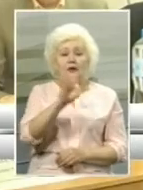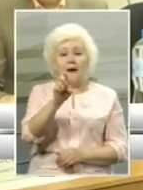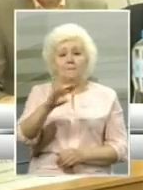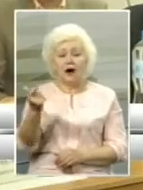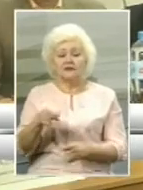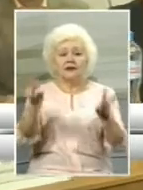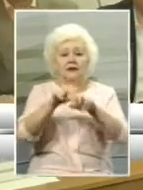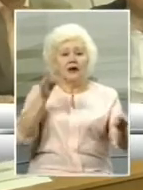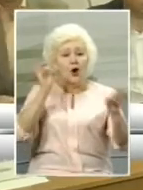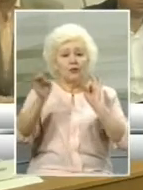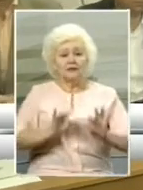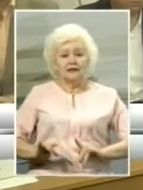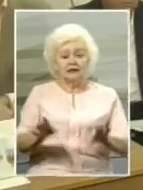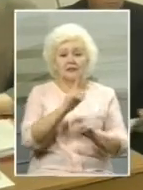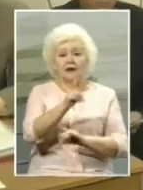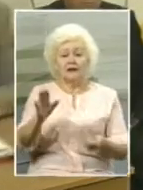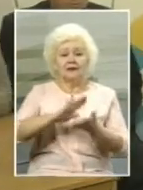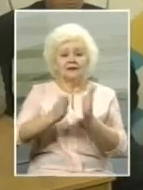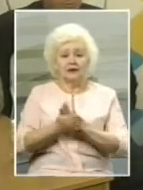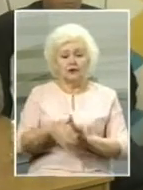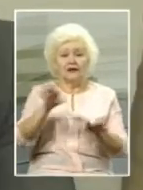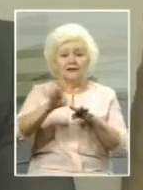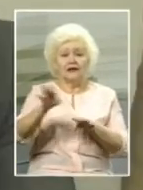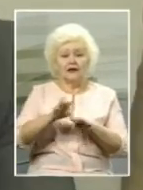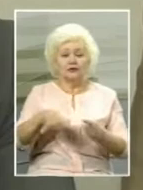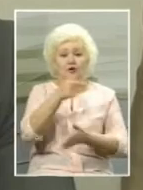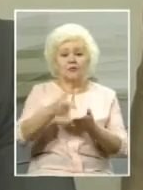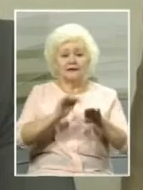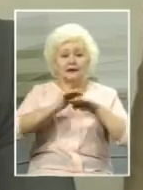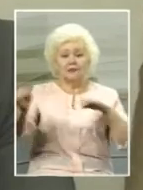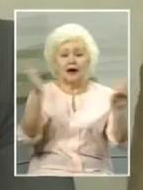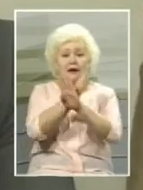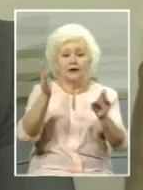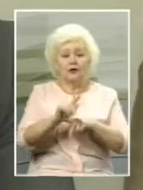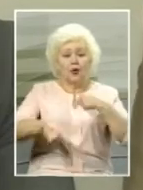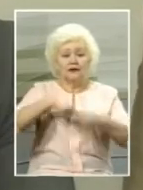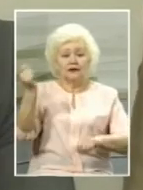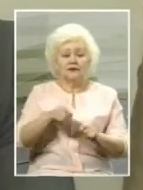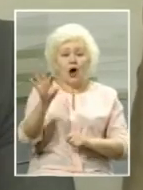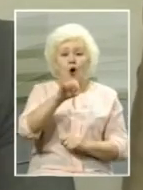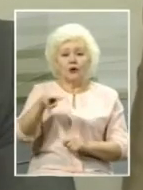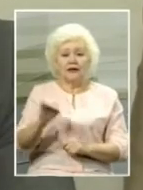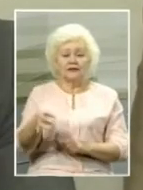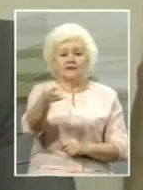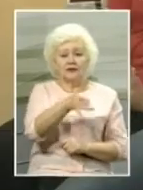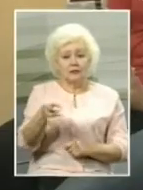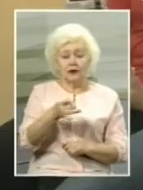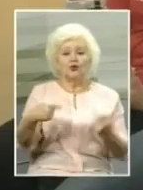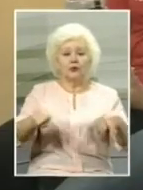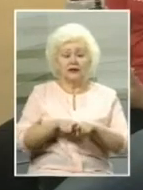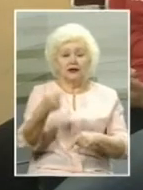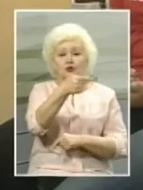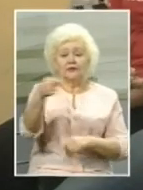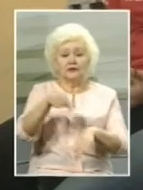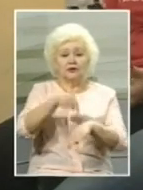не розслідуються гучні справи, такі як ситуація з Гнічівським міським пляжем, екологічні злочини у Олешківському районі. Також